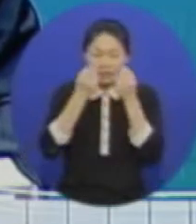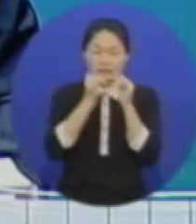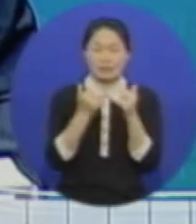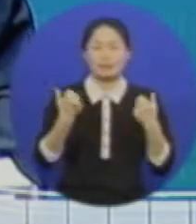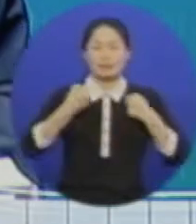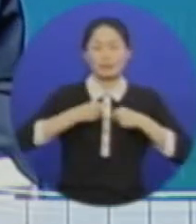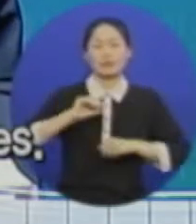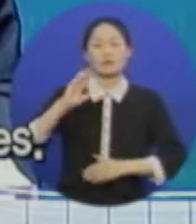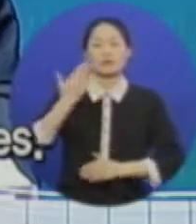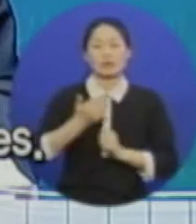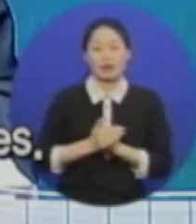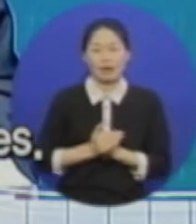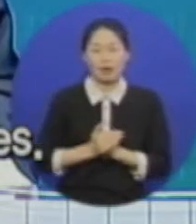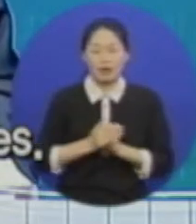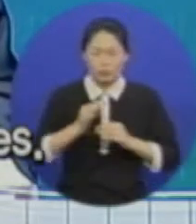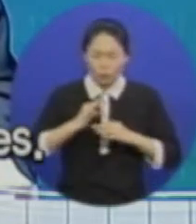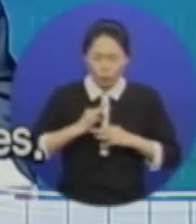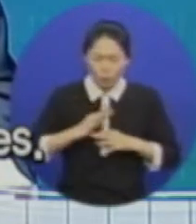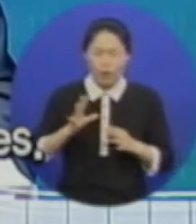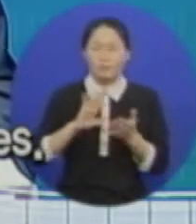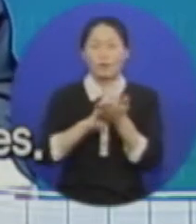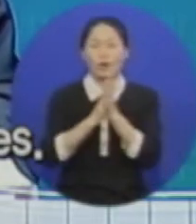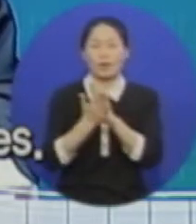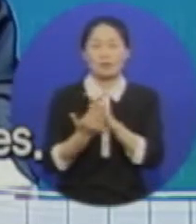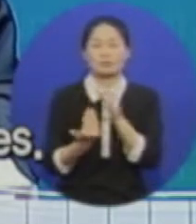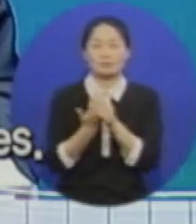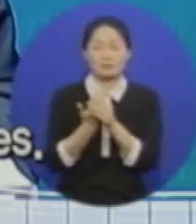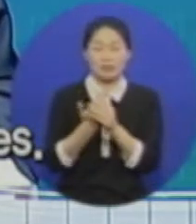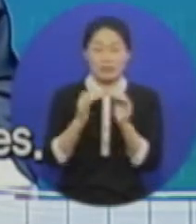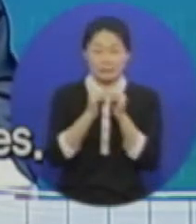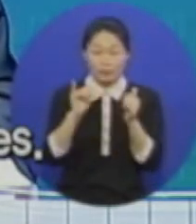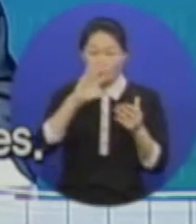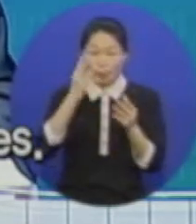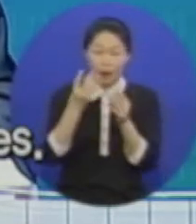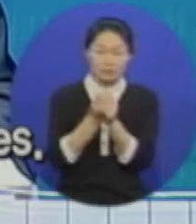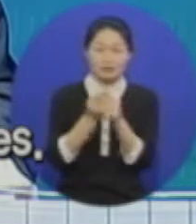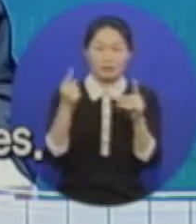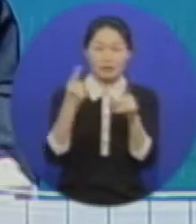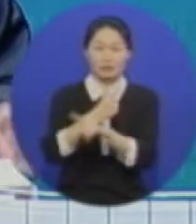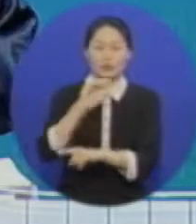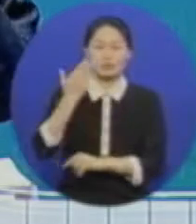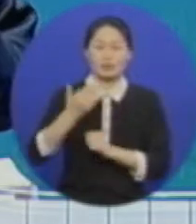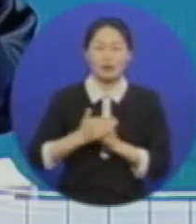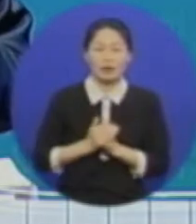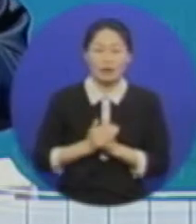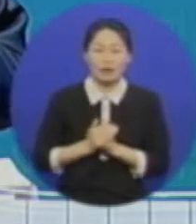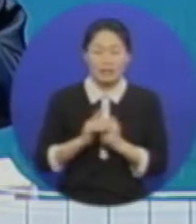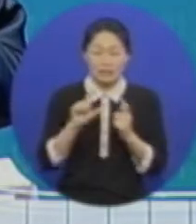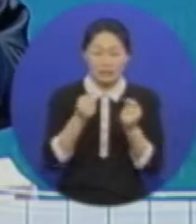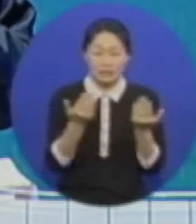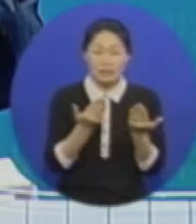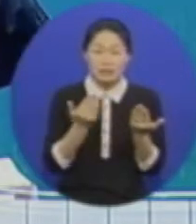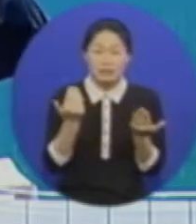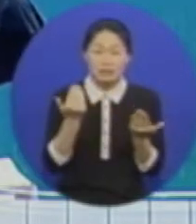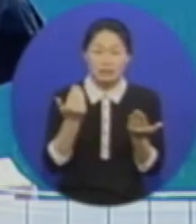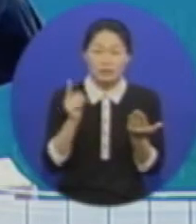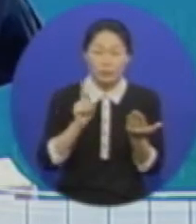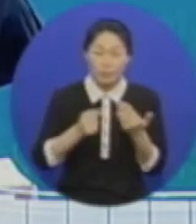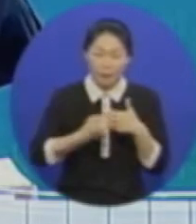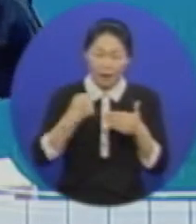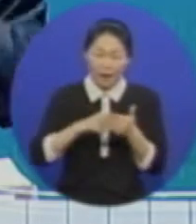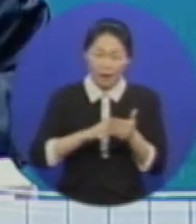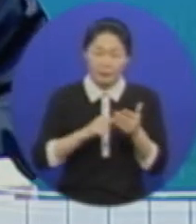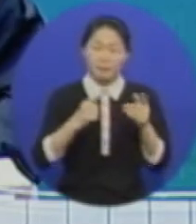되요 놀라운 변화가 와요 사람이 완전히 바뀌어요 근데 이 일이 이 마음이